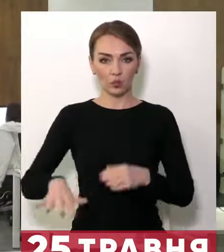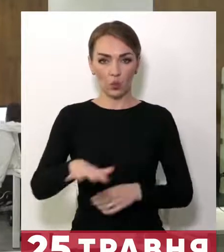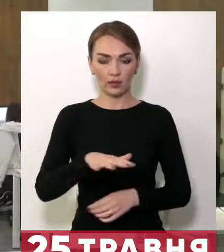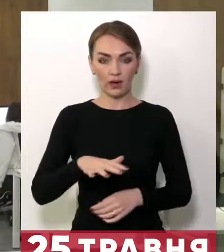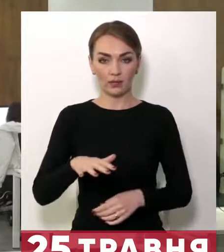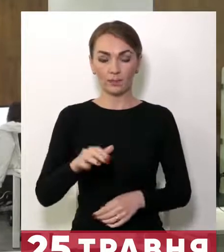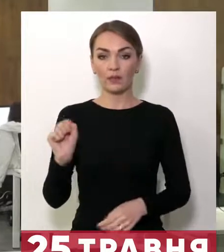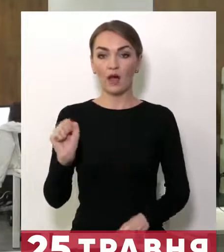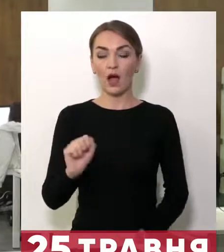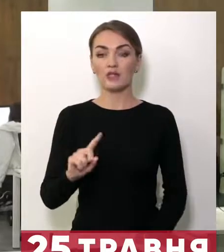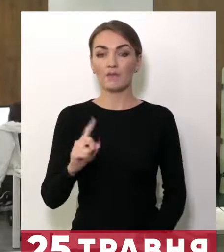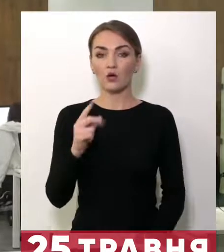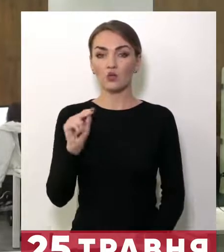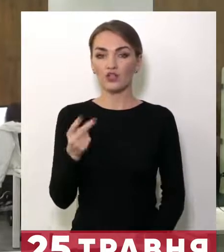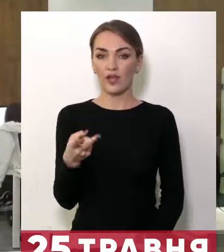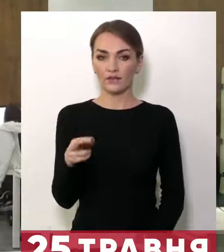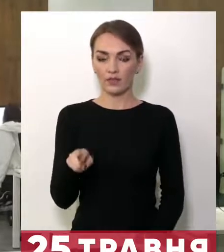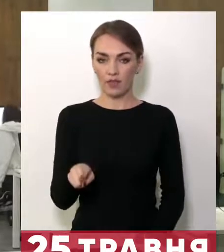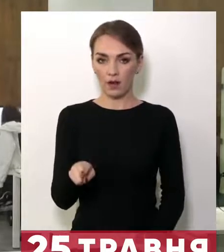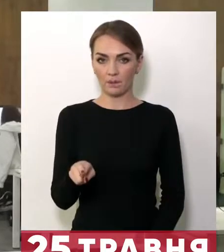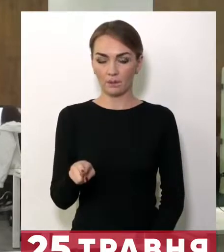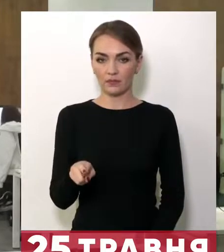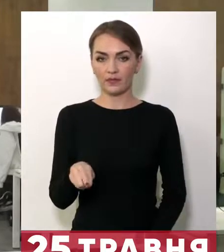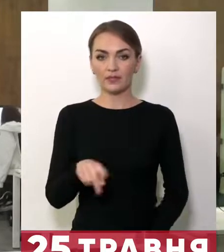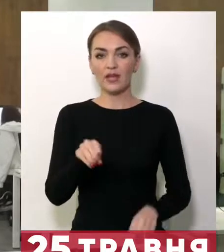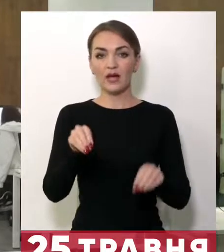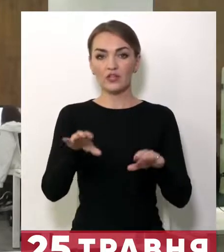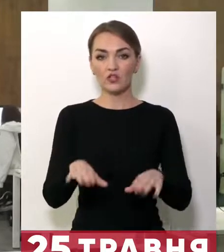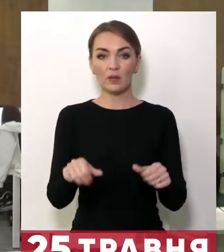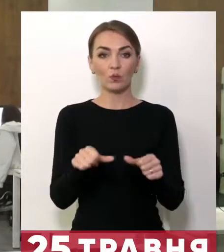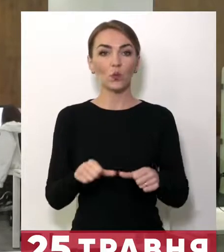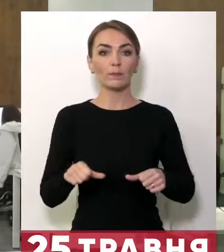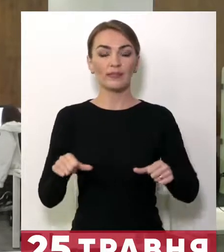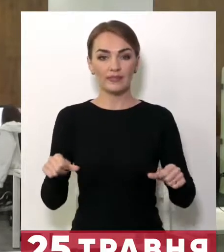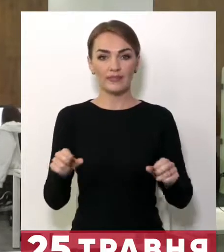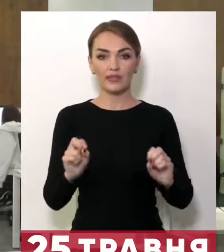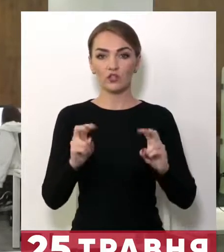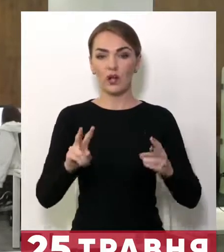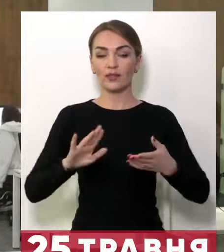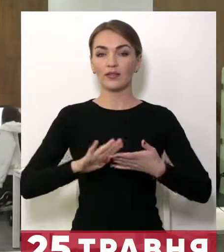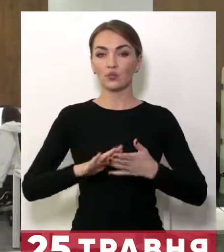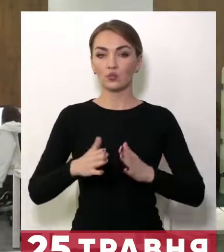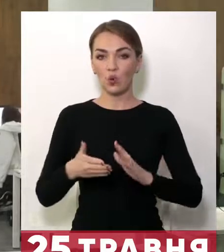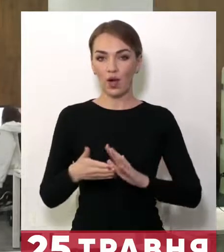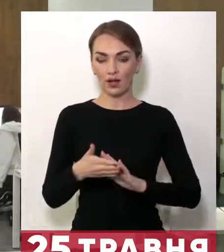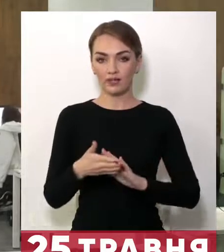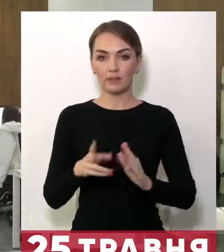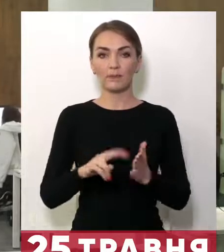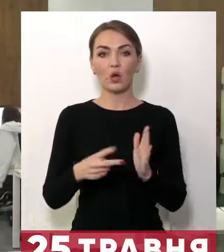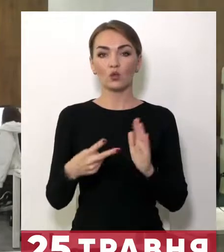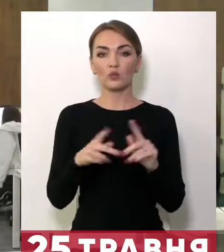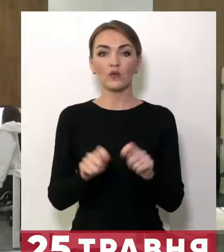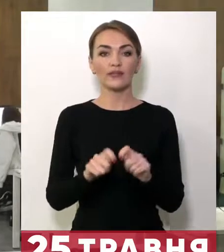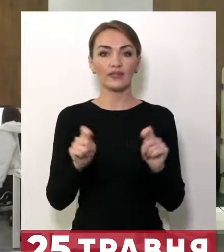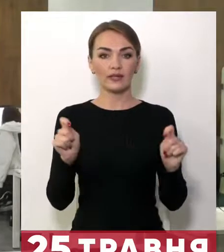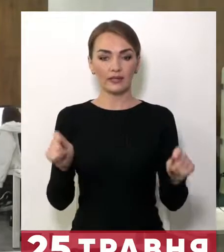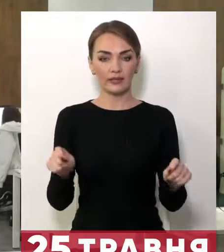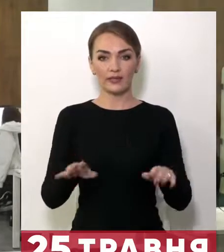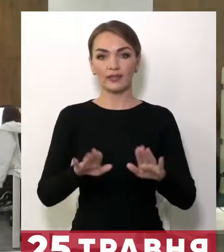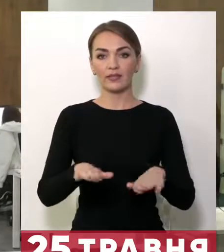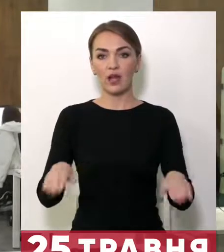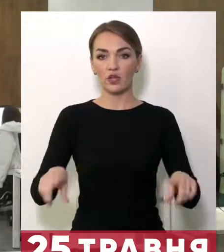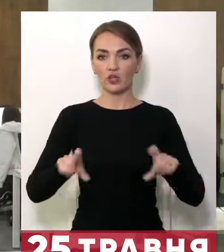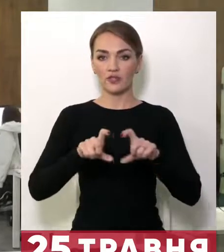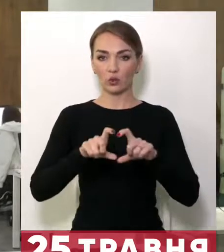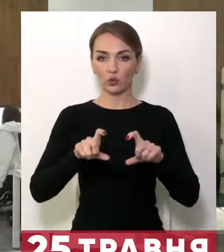А з 1 червня, за рішенням комісії з надзвичайних ситуацій, плануємо відкрити